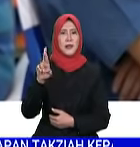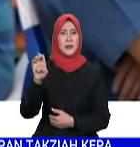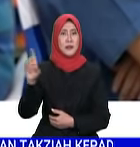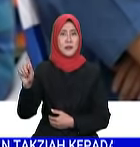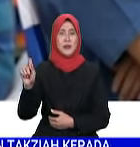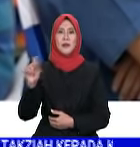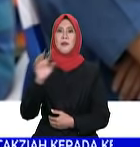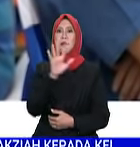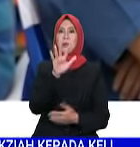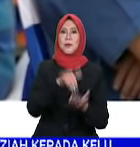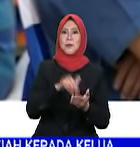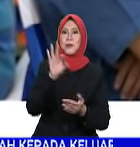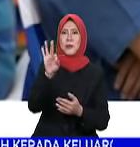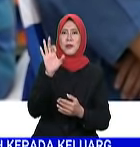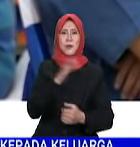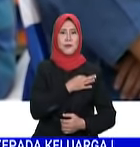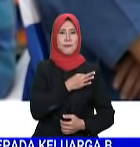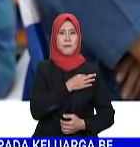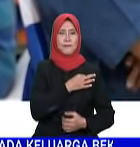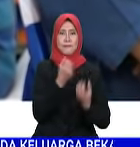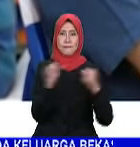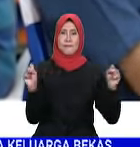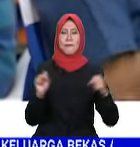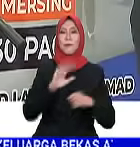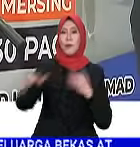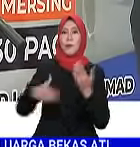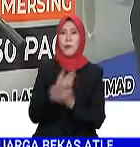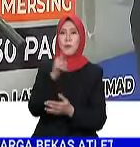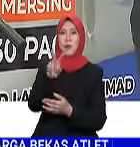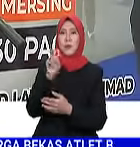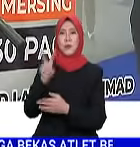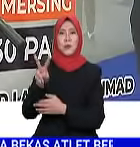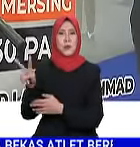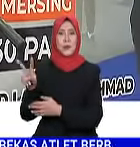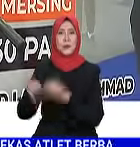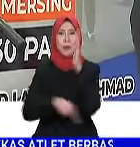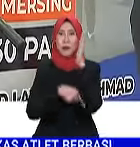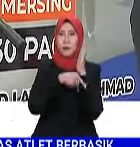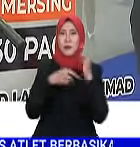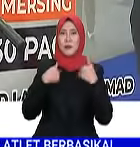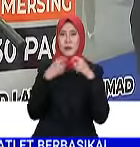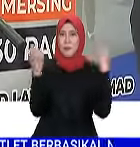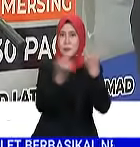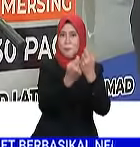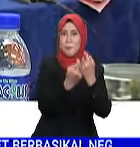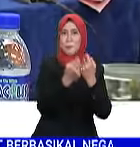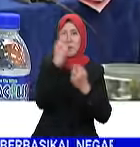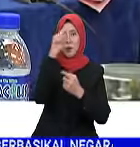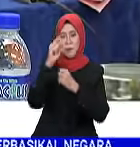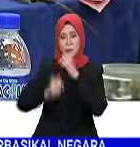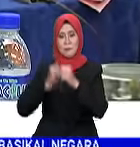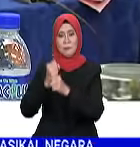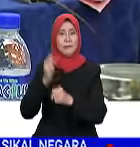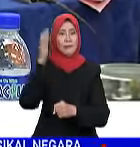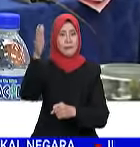dengan 5,900 sukarelawan. Dijangka semua 212 parlimen mempunyai pasukan tersebut menjelang pertengahan